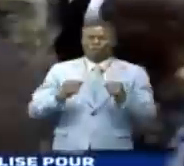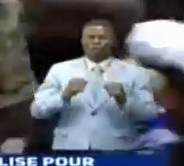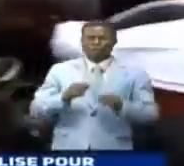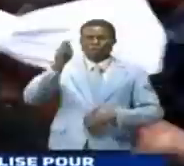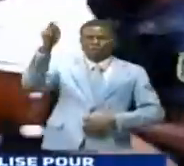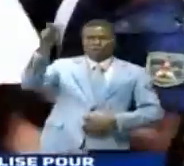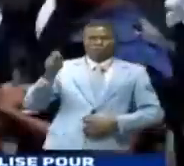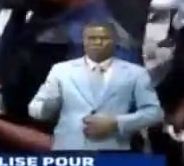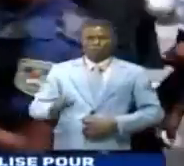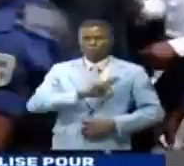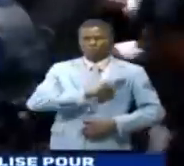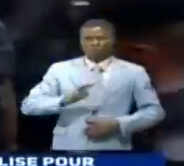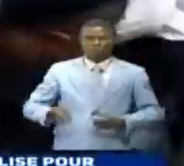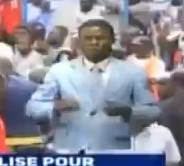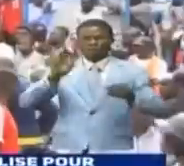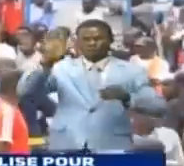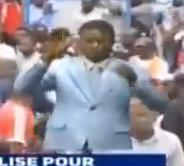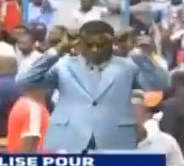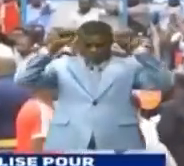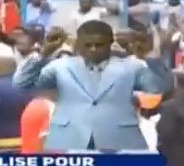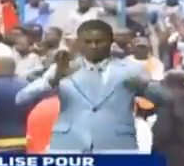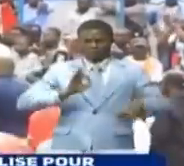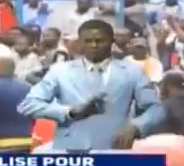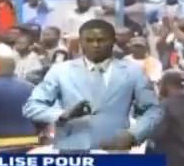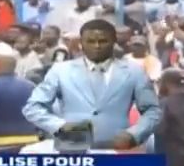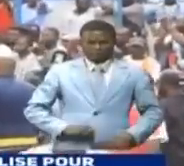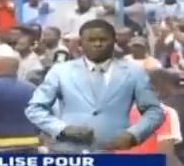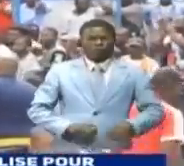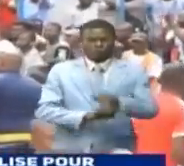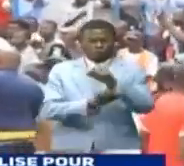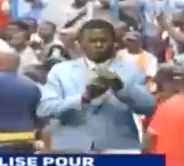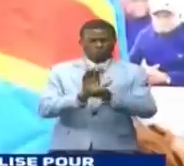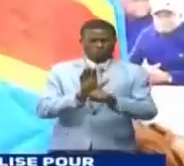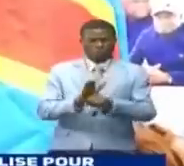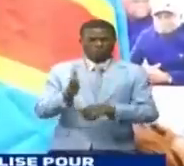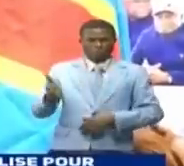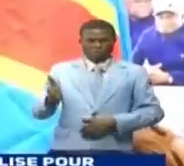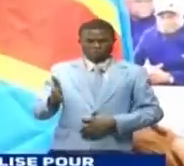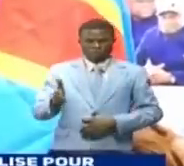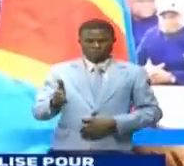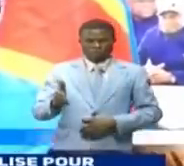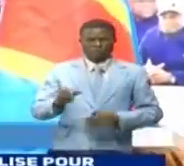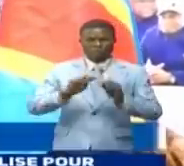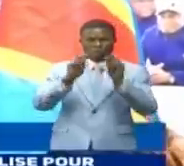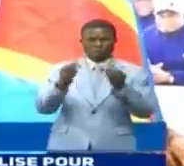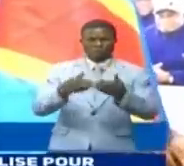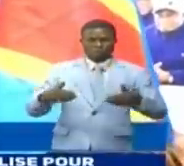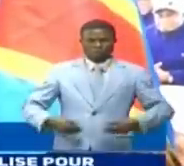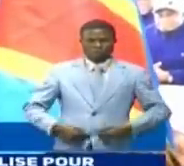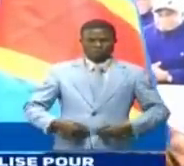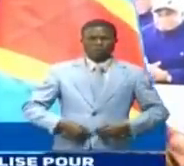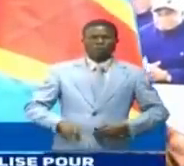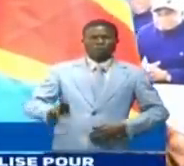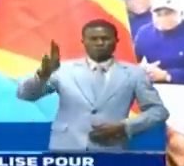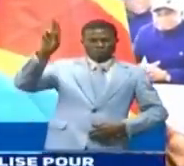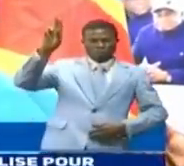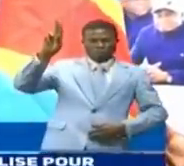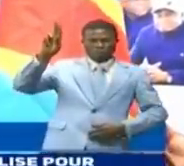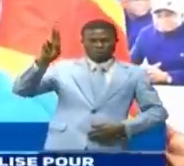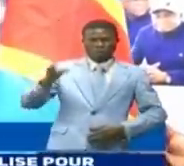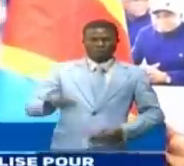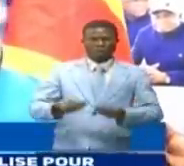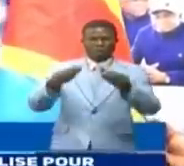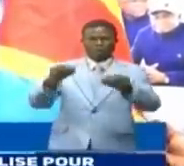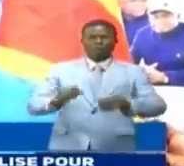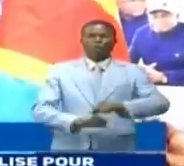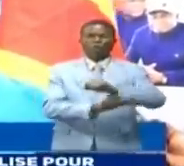FARDC et son commandant suprême, Félix-Antoine Tshisekedi Tshilombo. La Ligue des Jeunes de l'UDPS apporte ici un